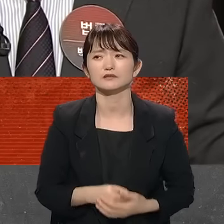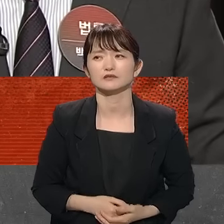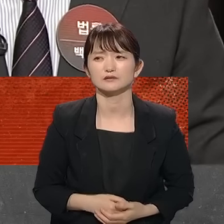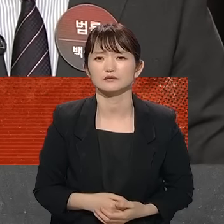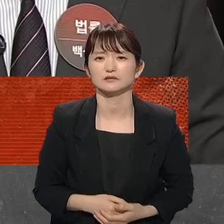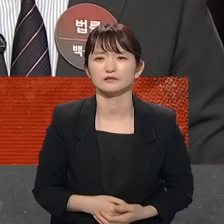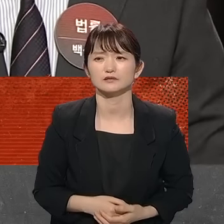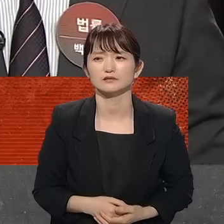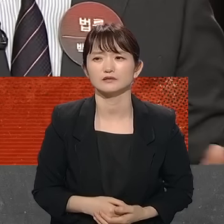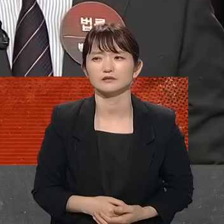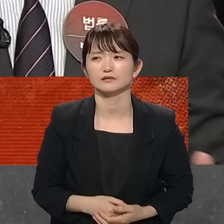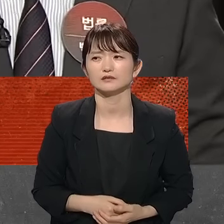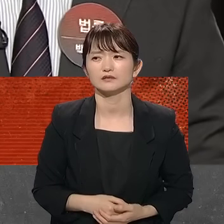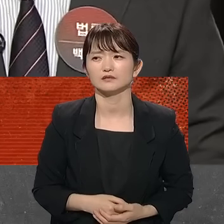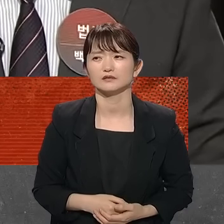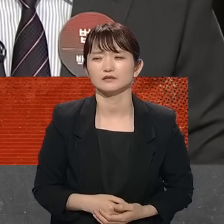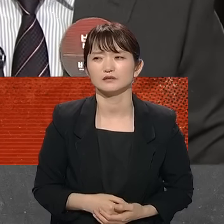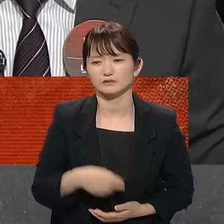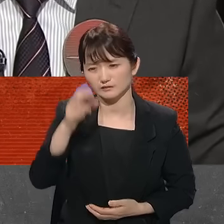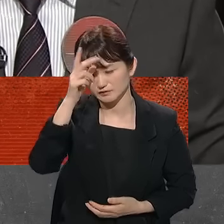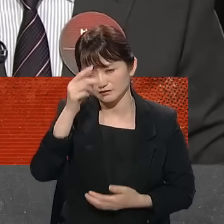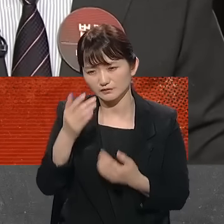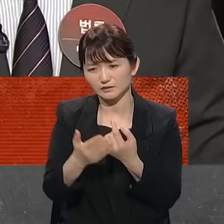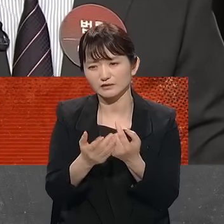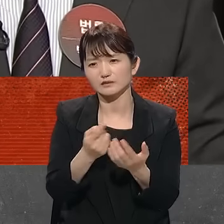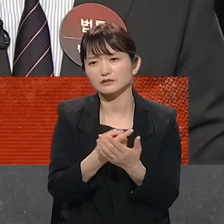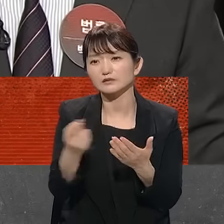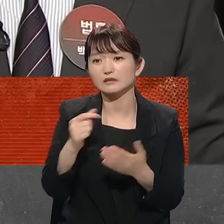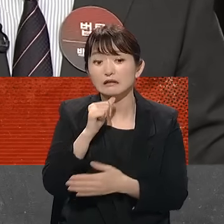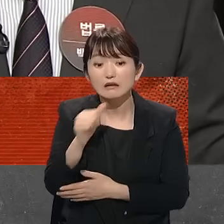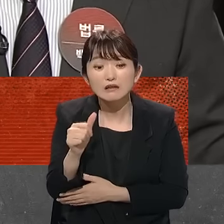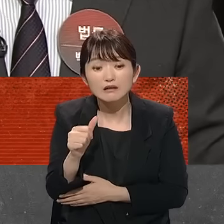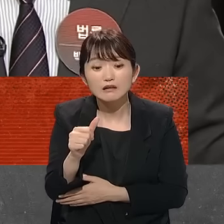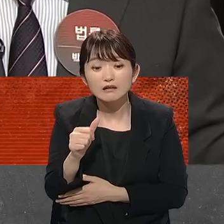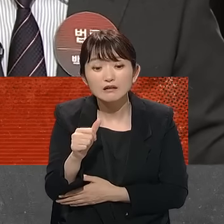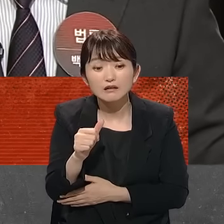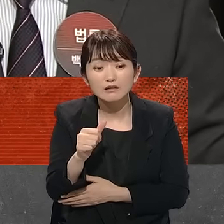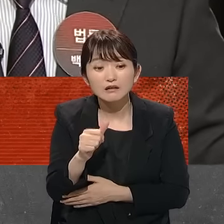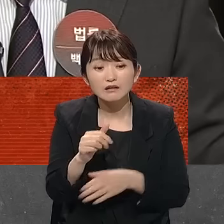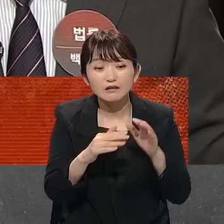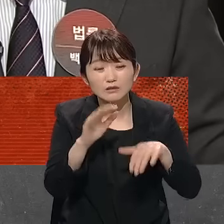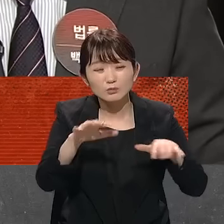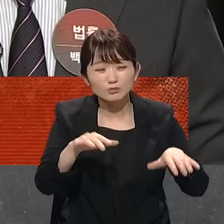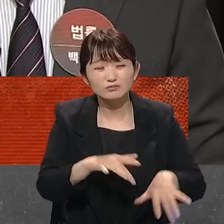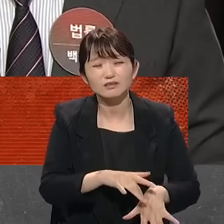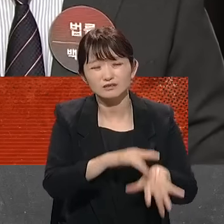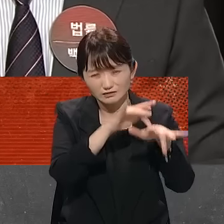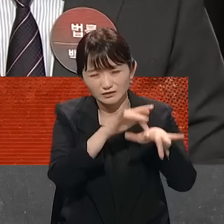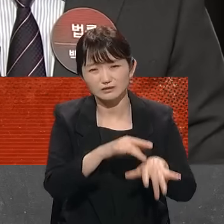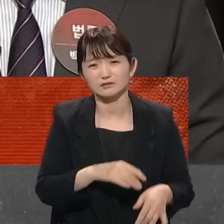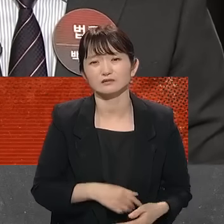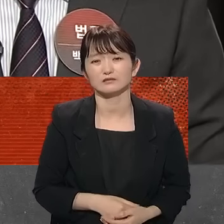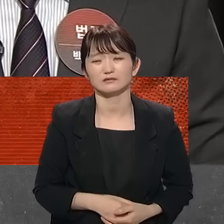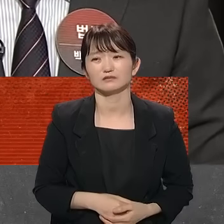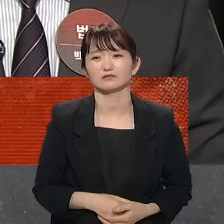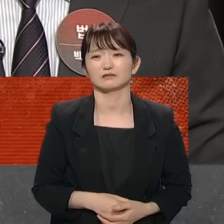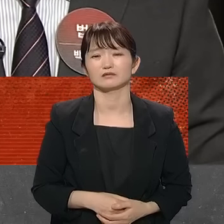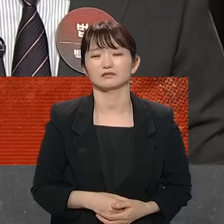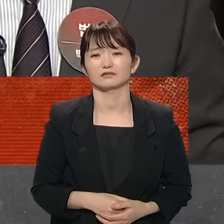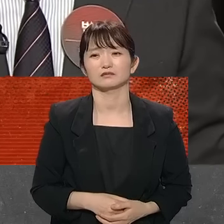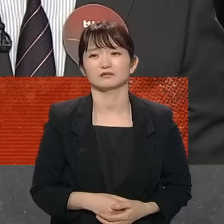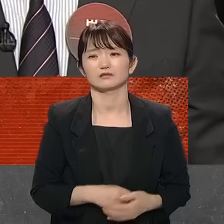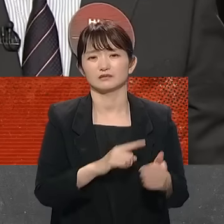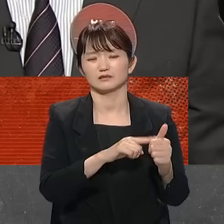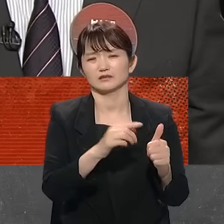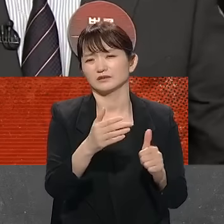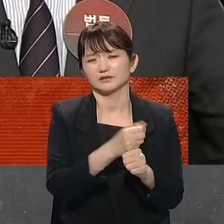말에 의하면 지구대에 들어와서 경찰에 나오는 데 한 5분 걸렸답니다. 5분이면 이 동네에서 사라집니다. 5분이면 그죠? 그래서 지금 못